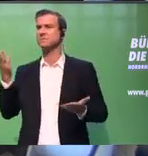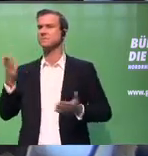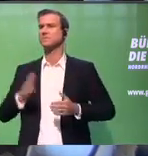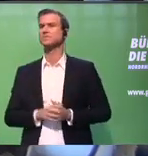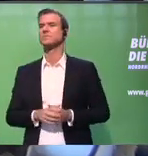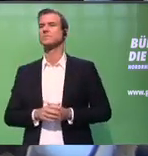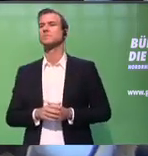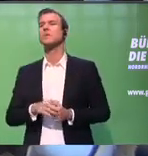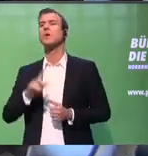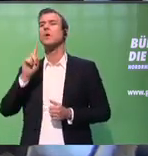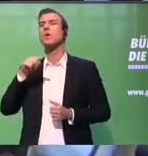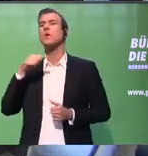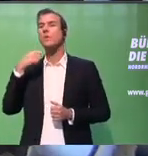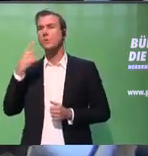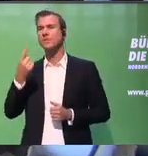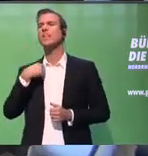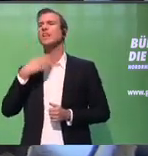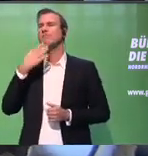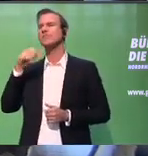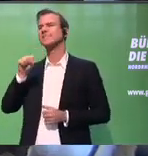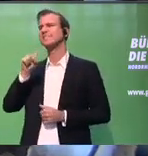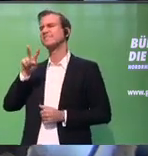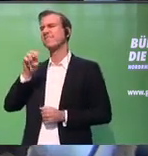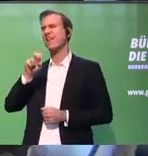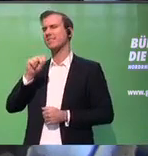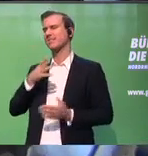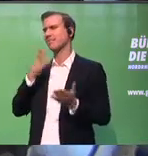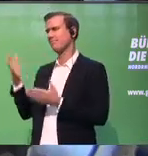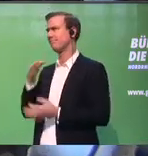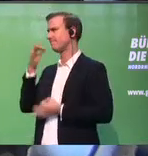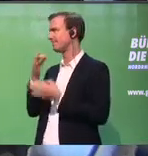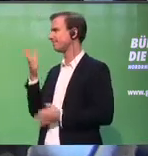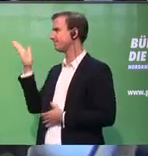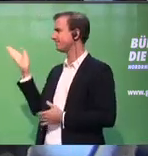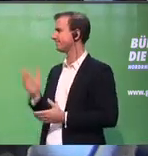Und dann würde ich jetzt gerne dem Sven das Wort geben. Bitte schön, Sven.